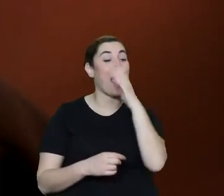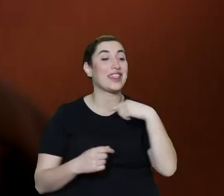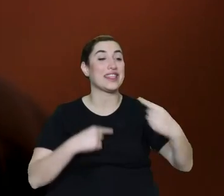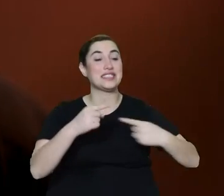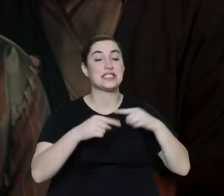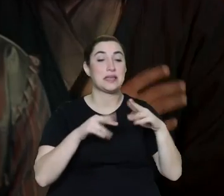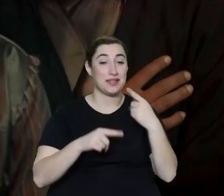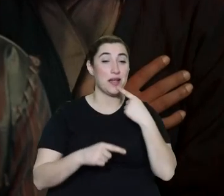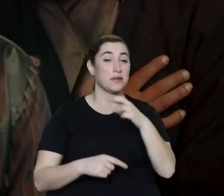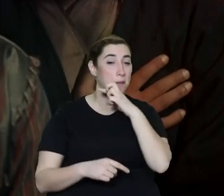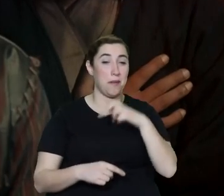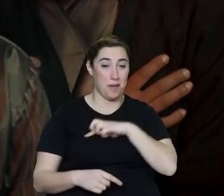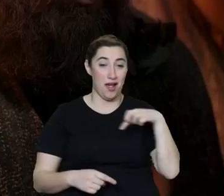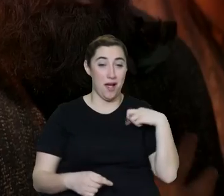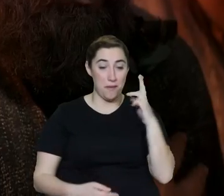Peygamber Efendimiz.